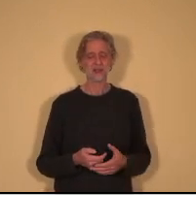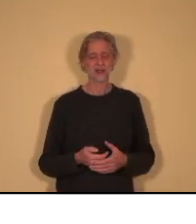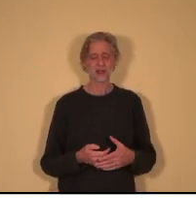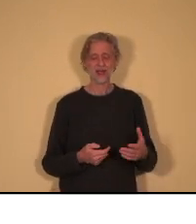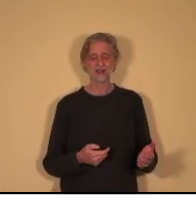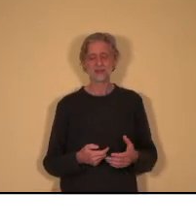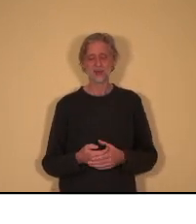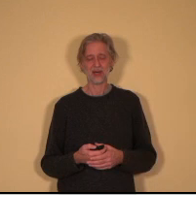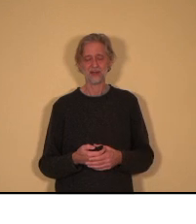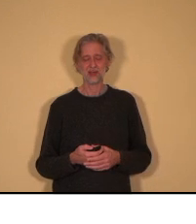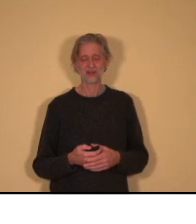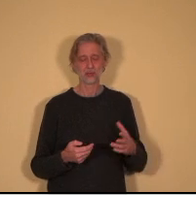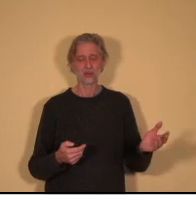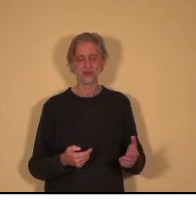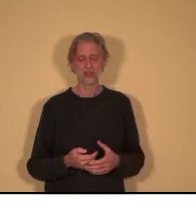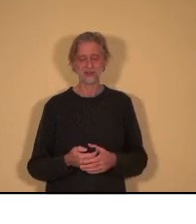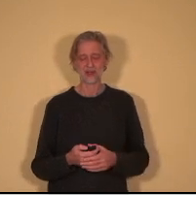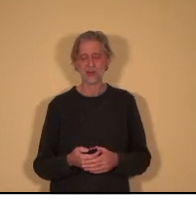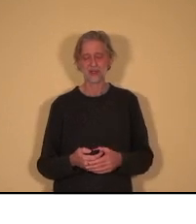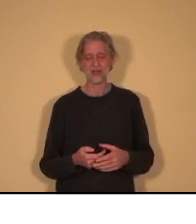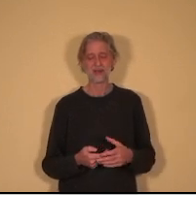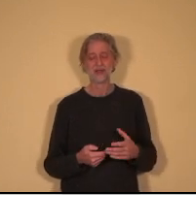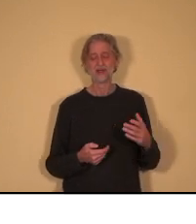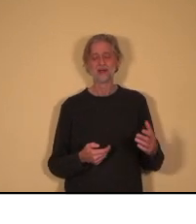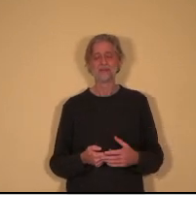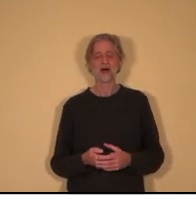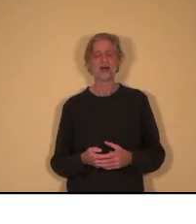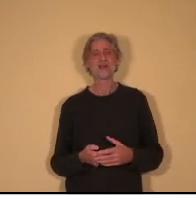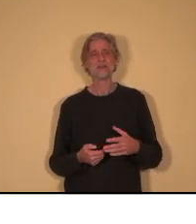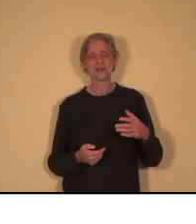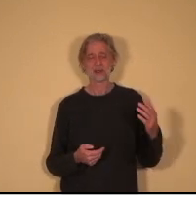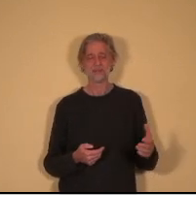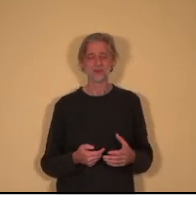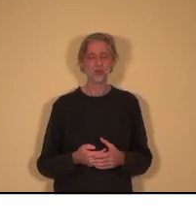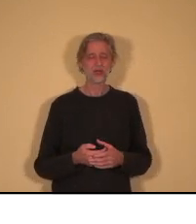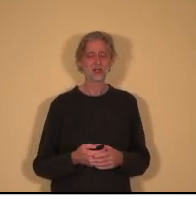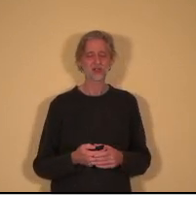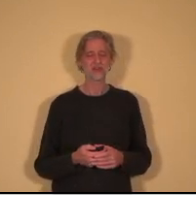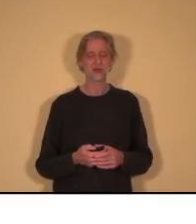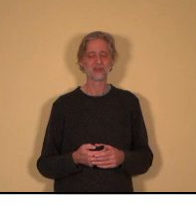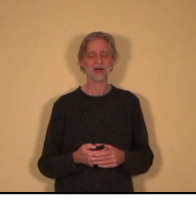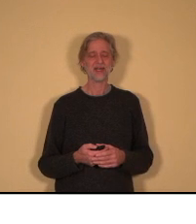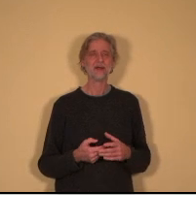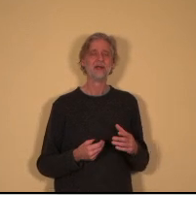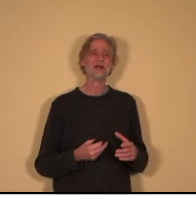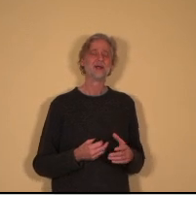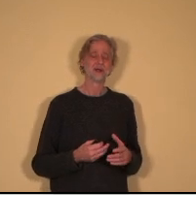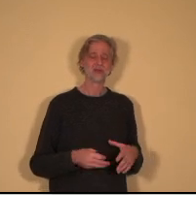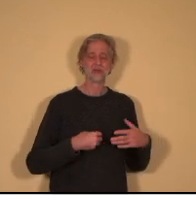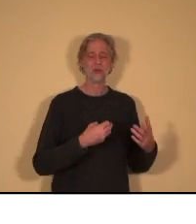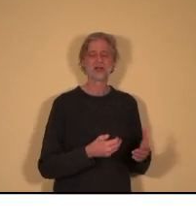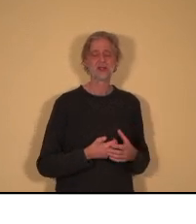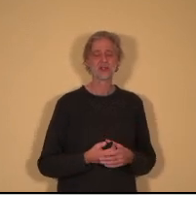interessanter, relativ neuer Ansatz, so neu ist er jetzt auch nicht mehr, arbeitet mit überkritischem CO2.